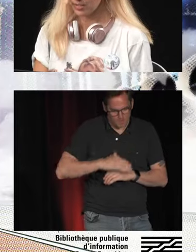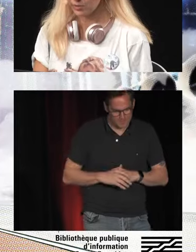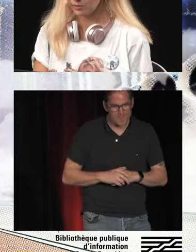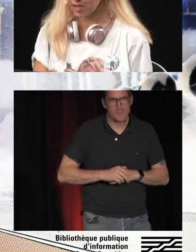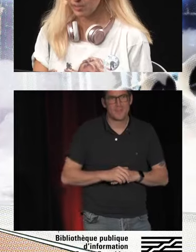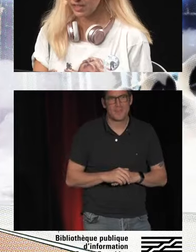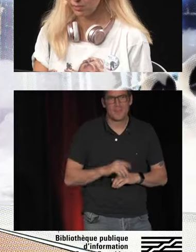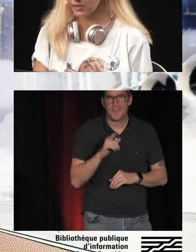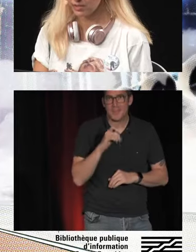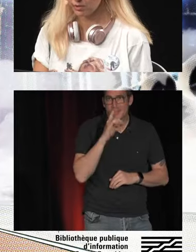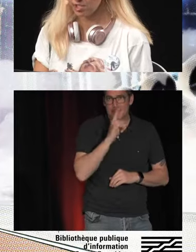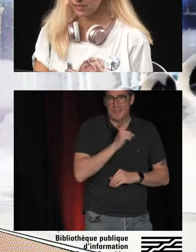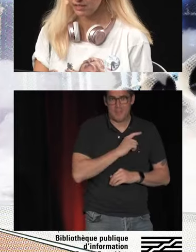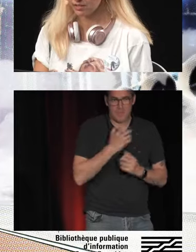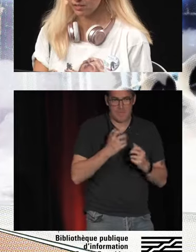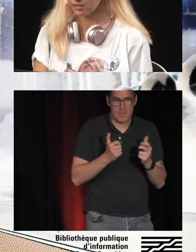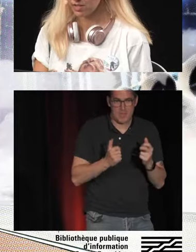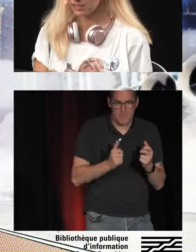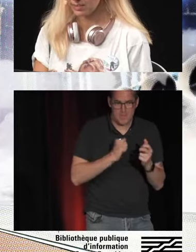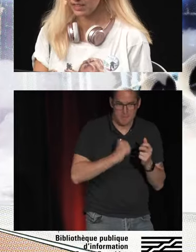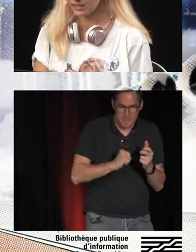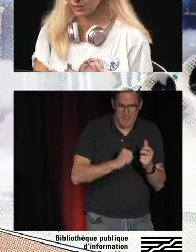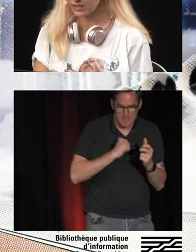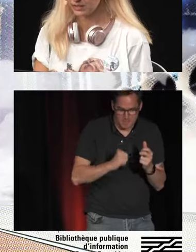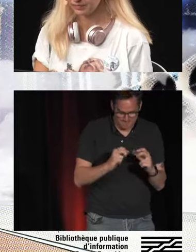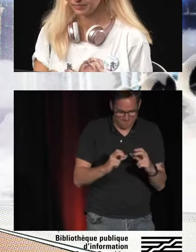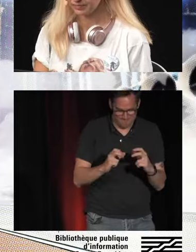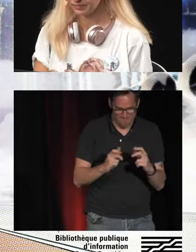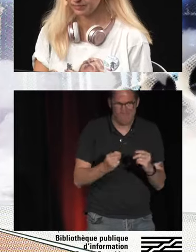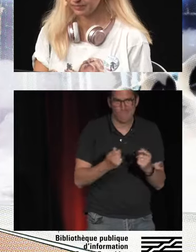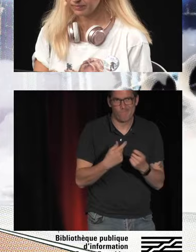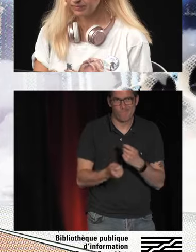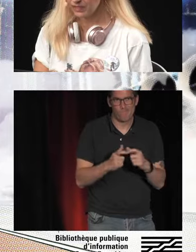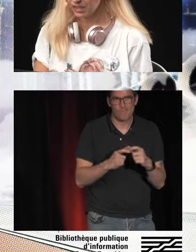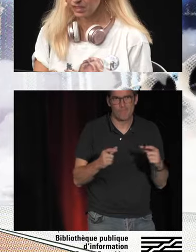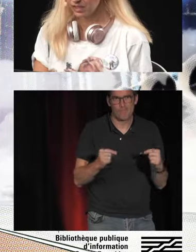J'ai le réflexe de vouloir me mettre à booster alors que je n'ai pas la manette adéquate.